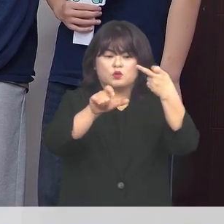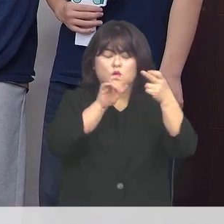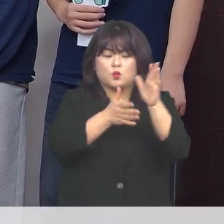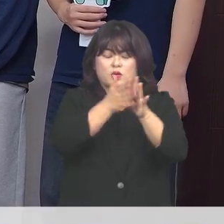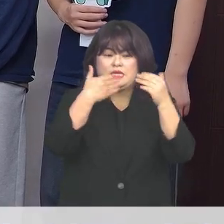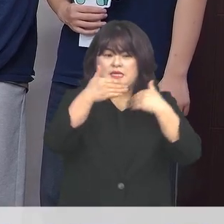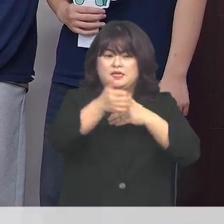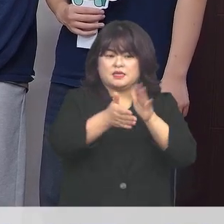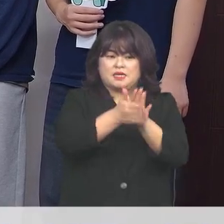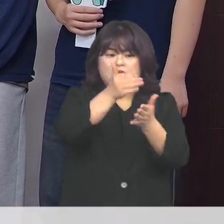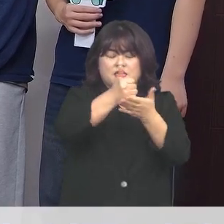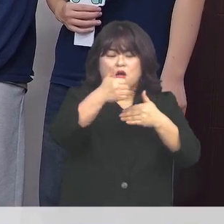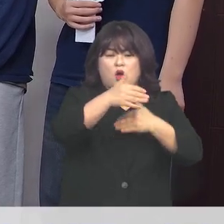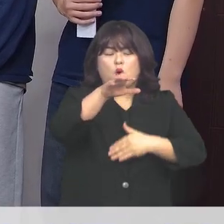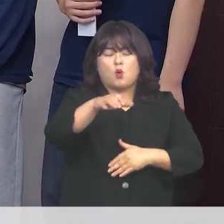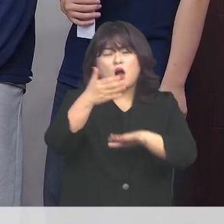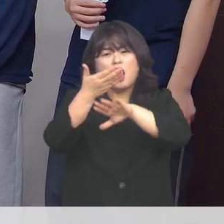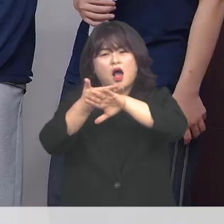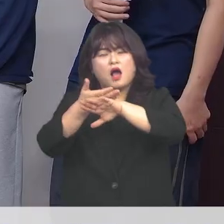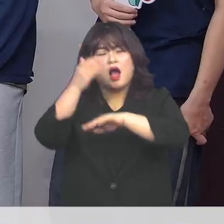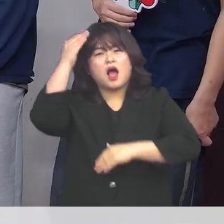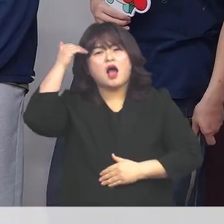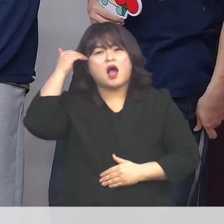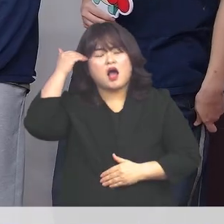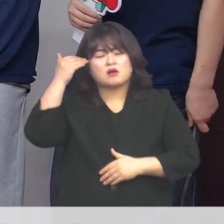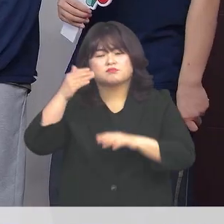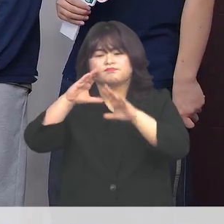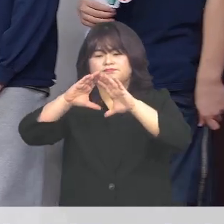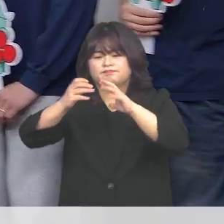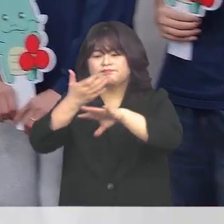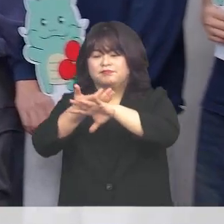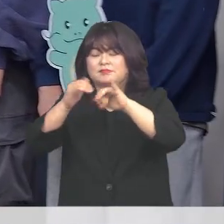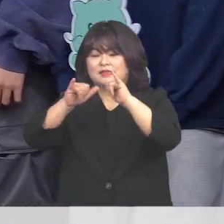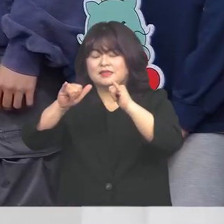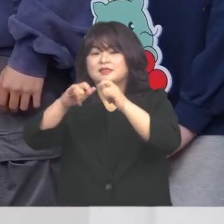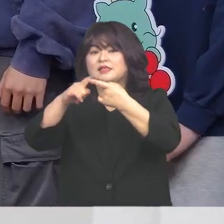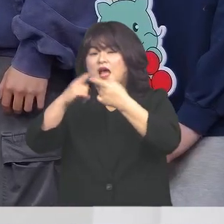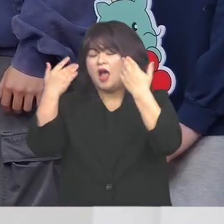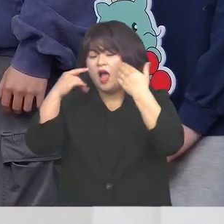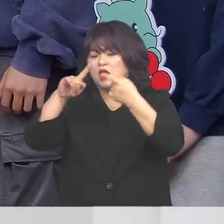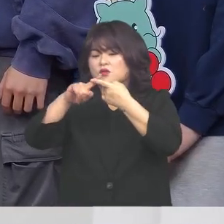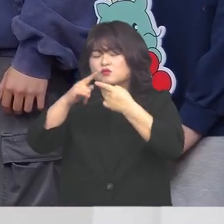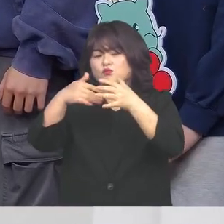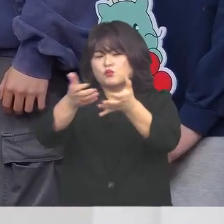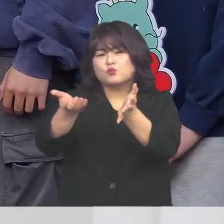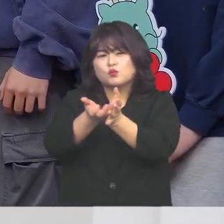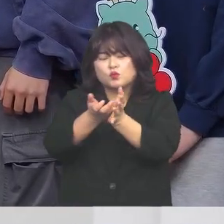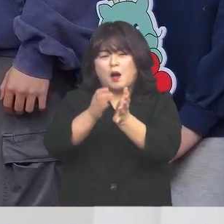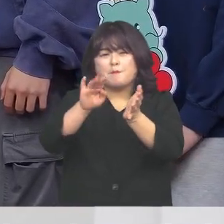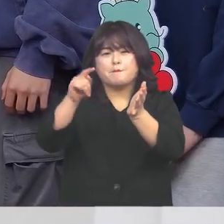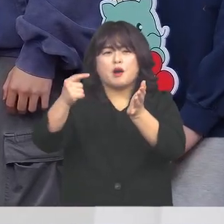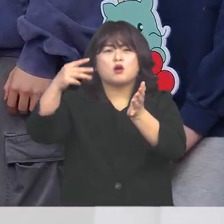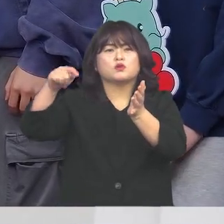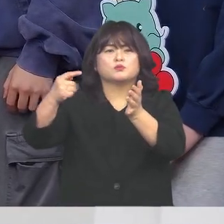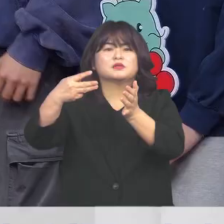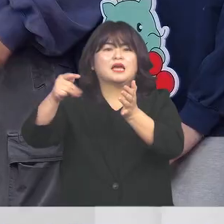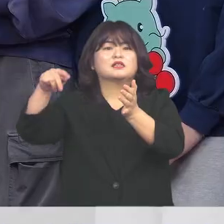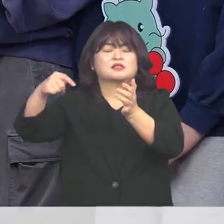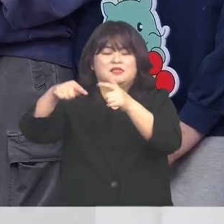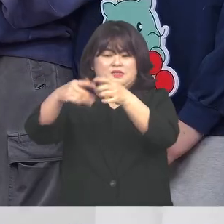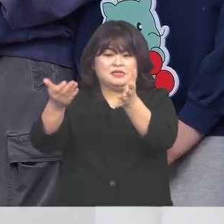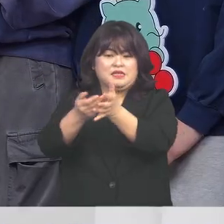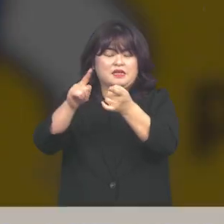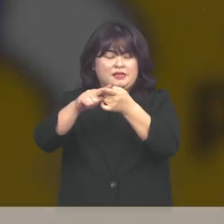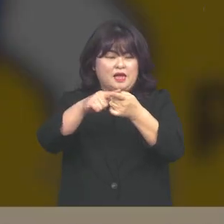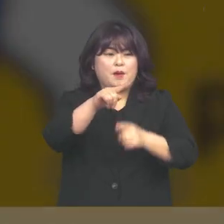용인특례시가 15일 시장실에서 한국 외국인 학교 봉사동아리 벌룬타스로부터 성금 300만 원과 도서 100권을